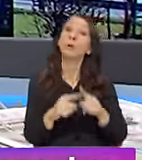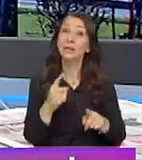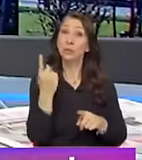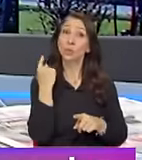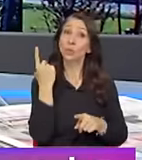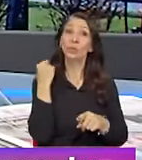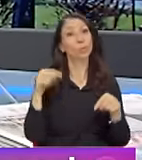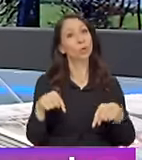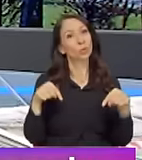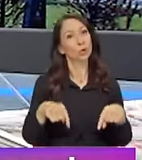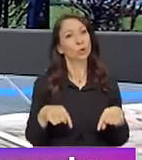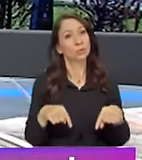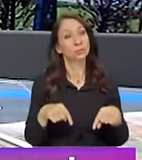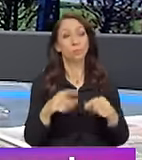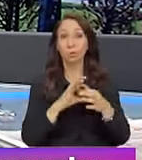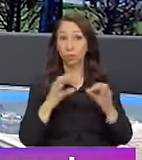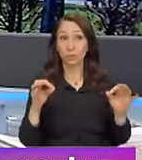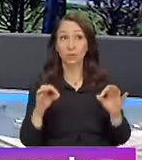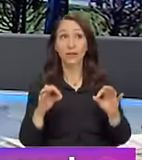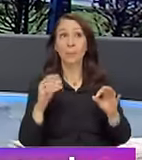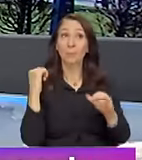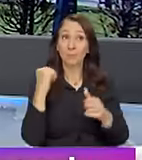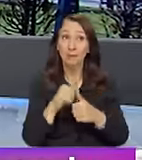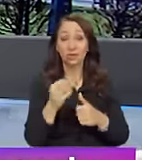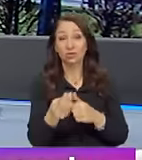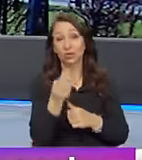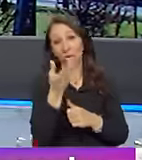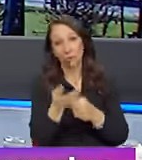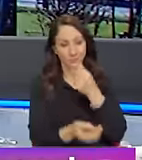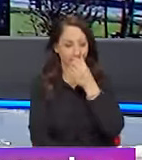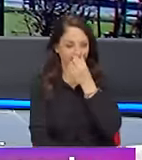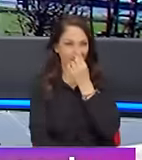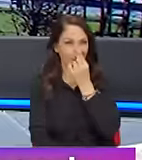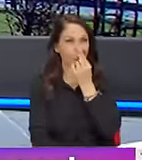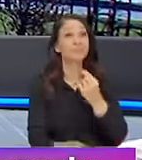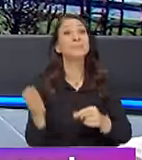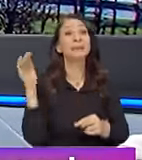dün dündür, bugün bugündür cümlesi bir kez daha karşımıza çıkıyor.